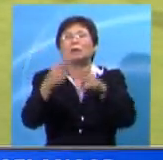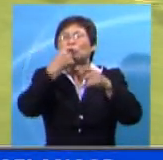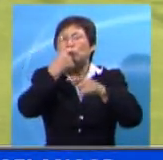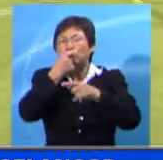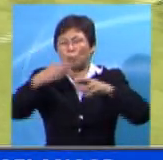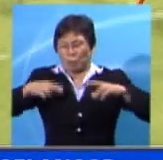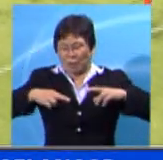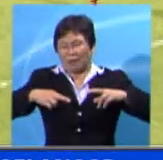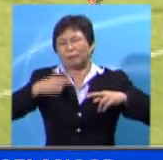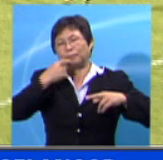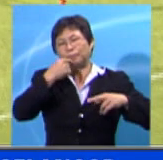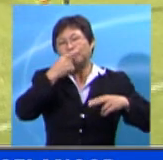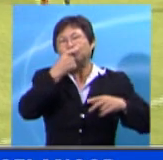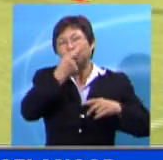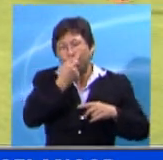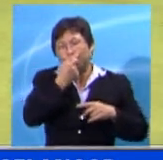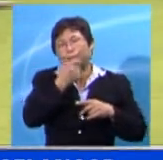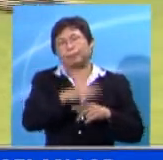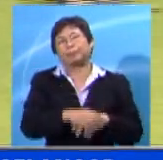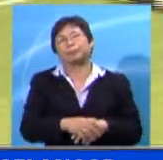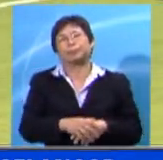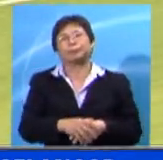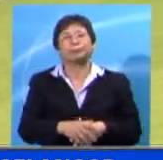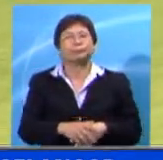rehat dibunyikan